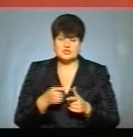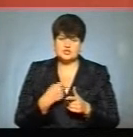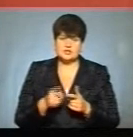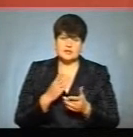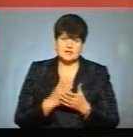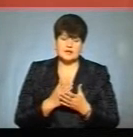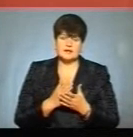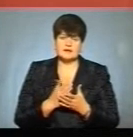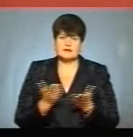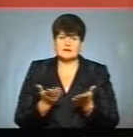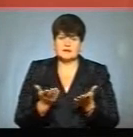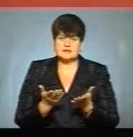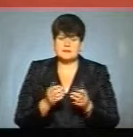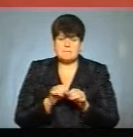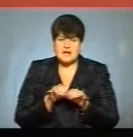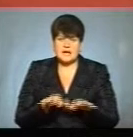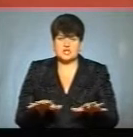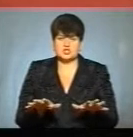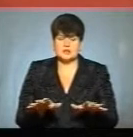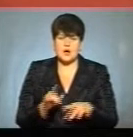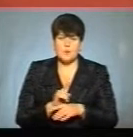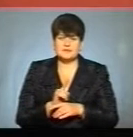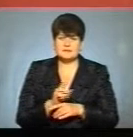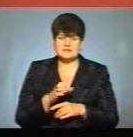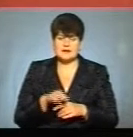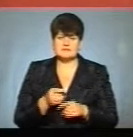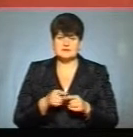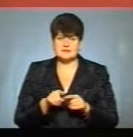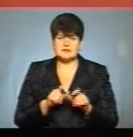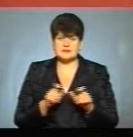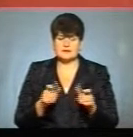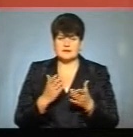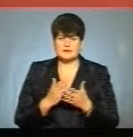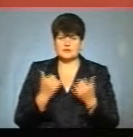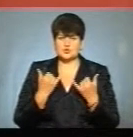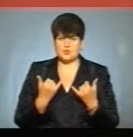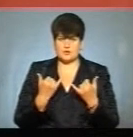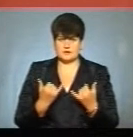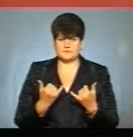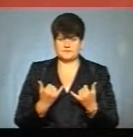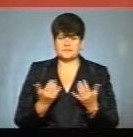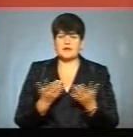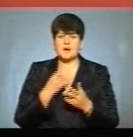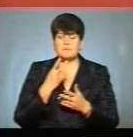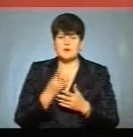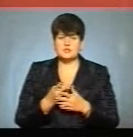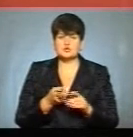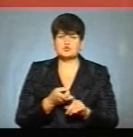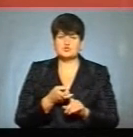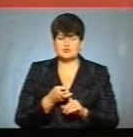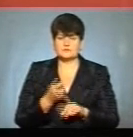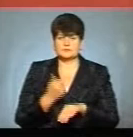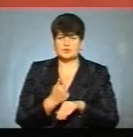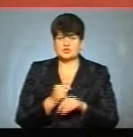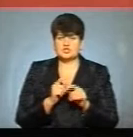якась чи мережа, чи якась оптимізація цих закладів, які в нас є на сьогодні? Яке бачення стосовно опорних